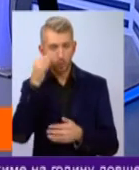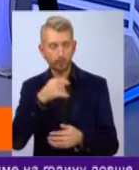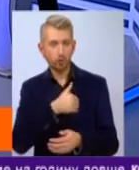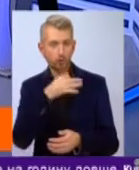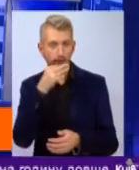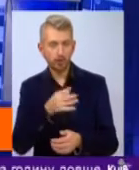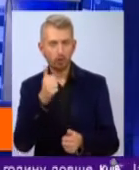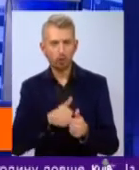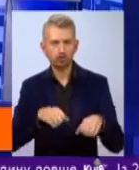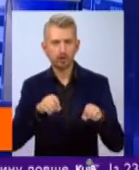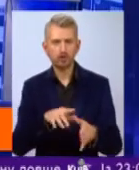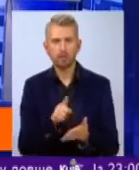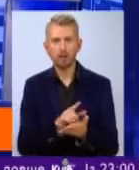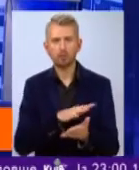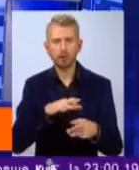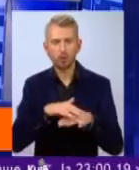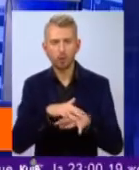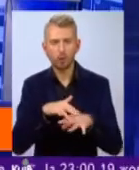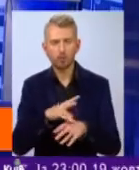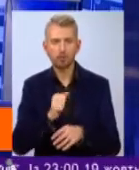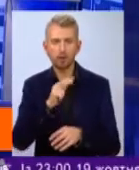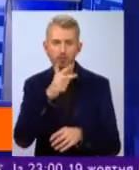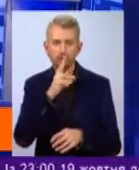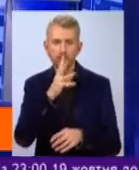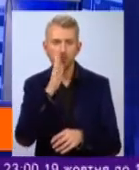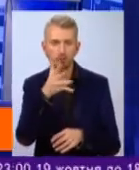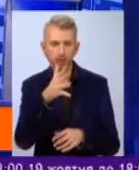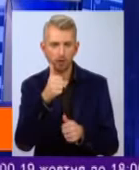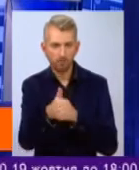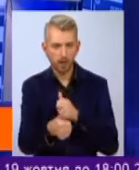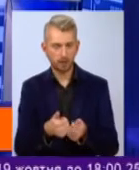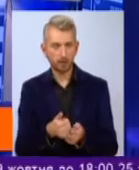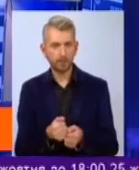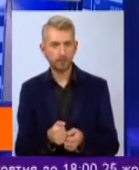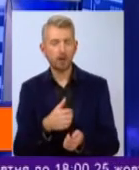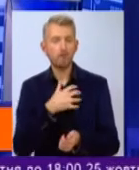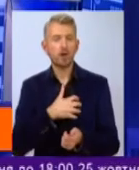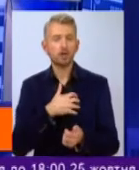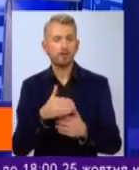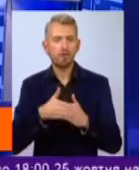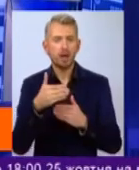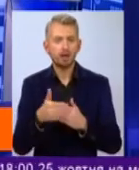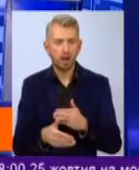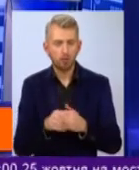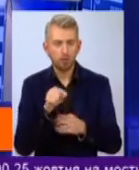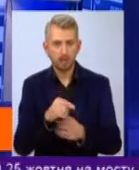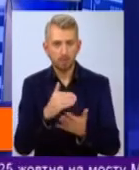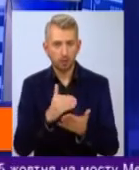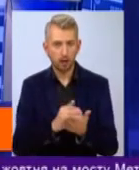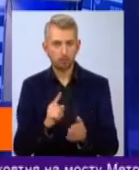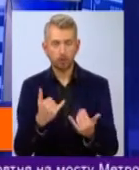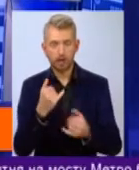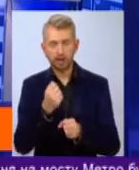кожне рішення, воно має бути прораховано на 3-4-5 років вперед. А важливим етапом, важливою складовою цієї програми, яка